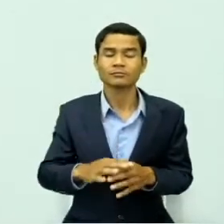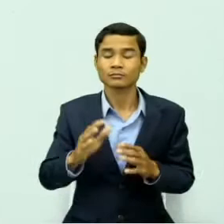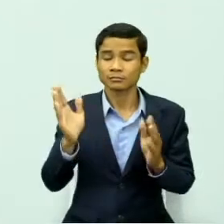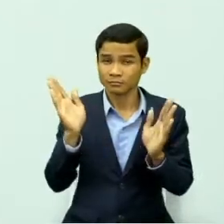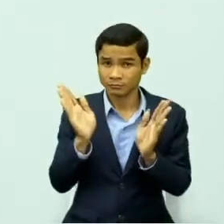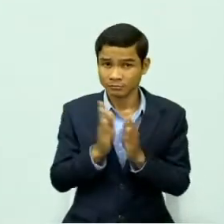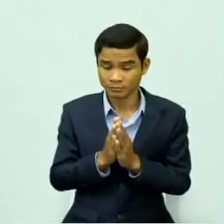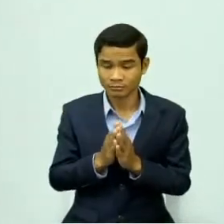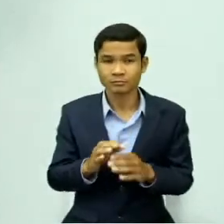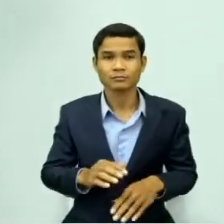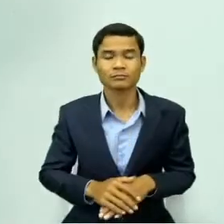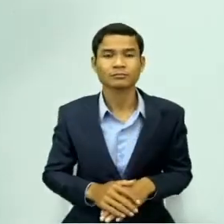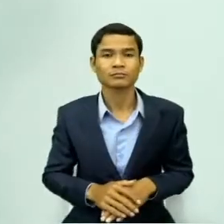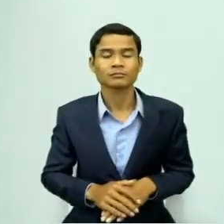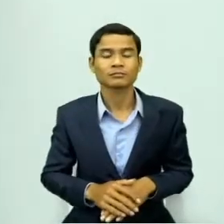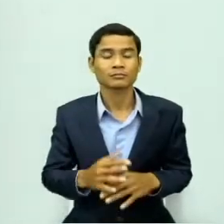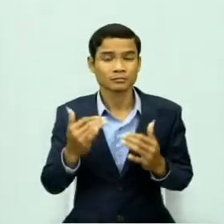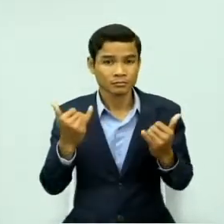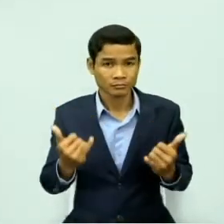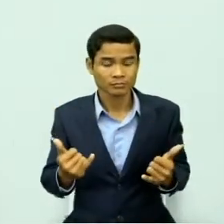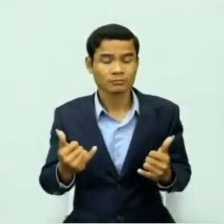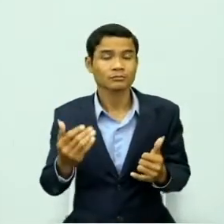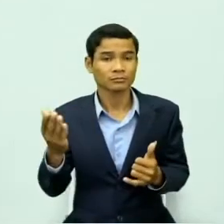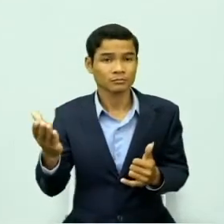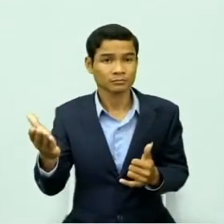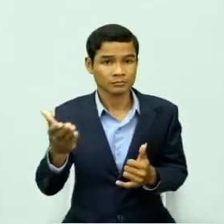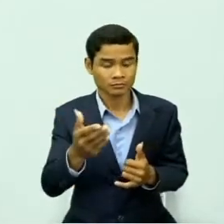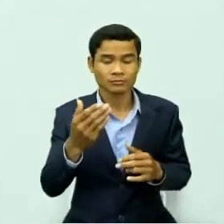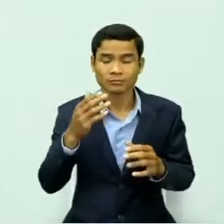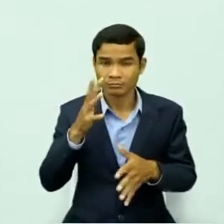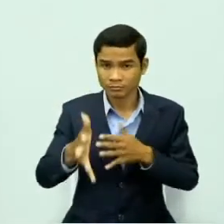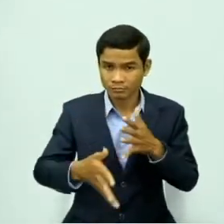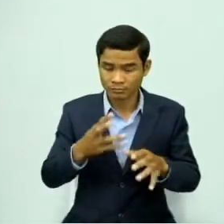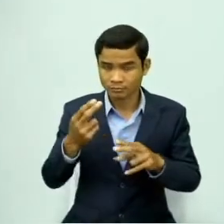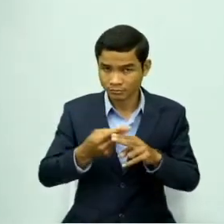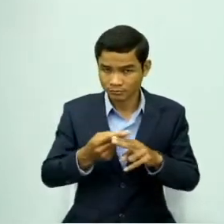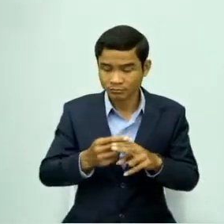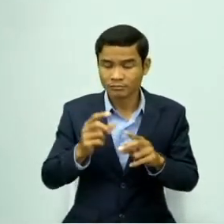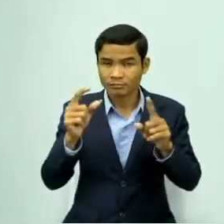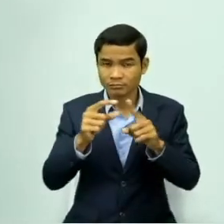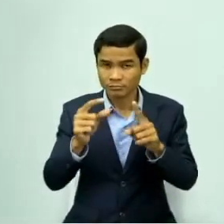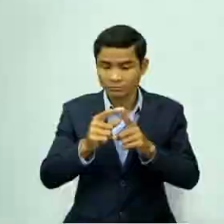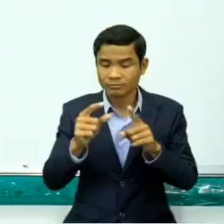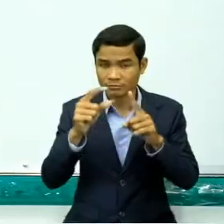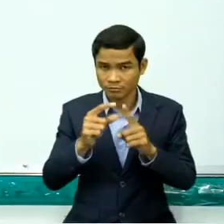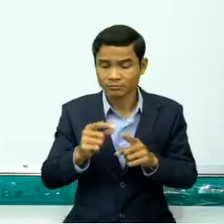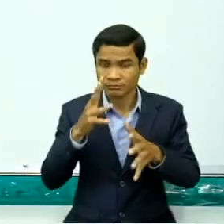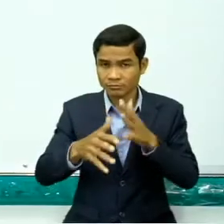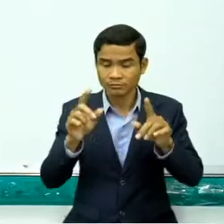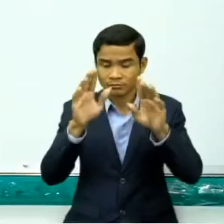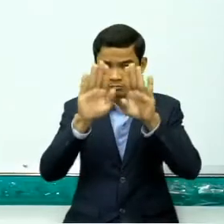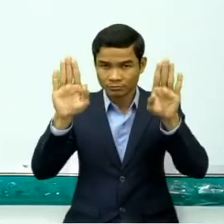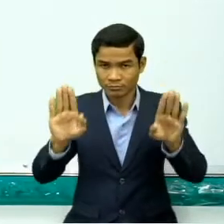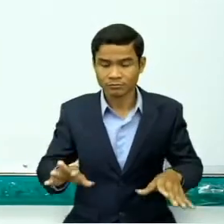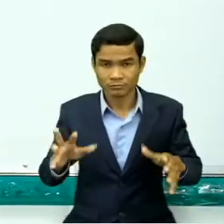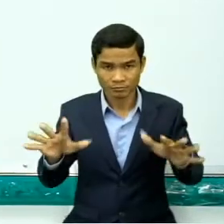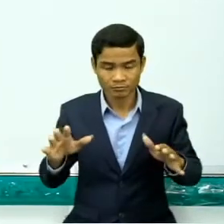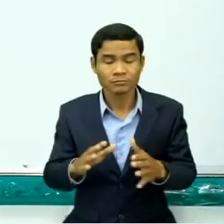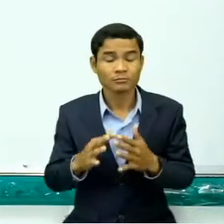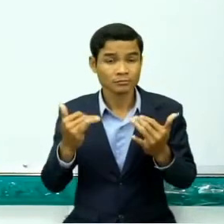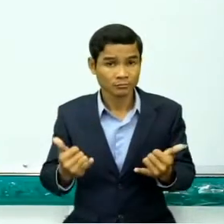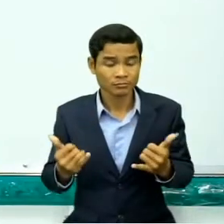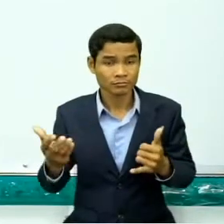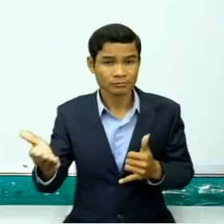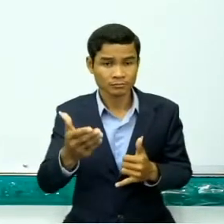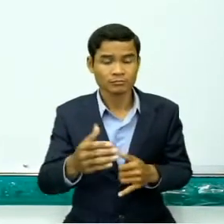mà đó cha ấy lấy chiếc ban vật hát an bia nơi lấy cái đắc hiền rồi hời thì lời ní nè cứ nâng